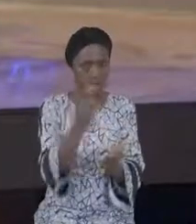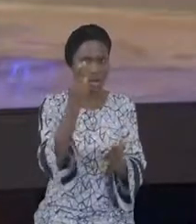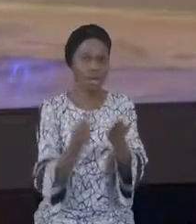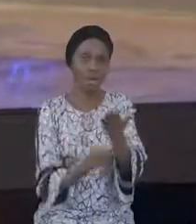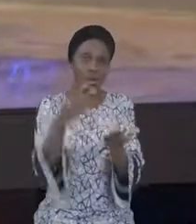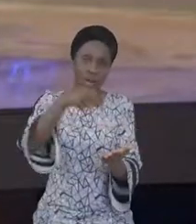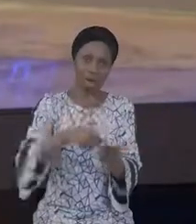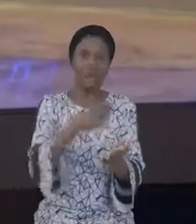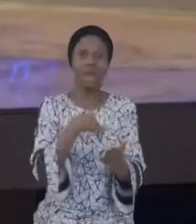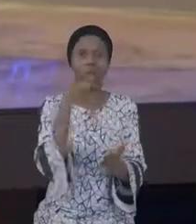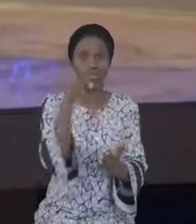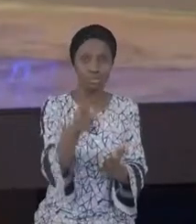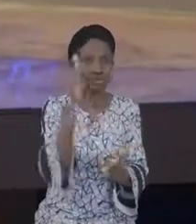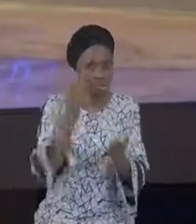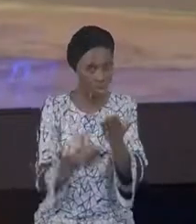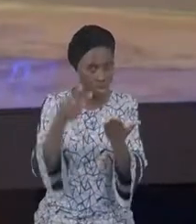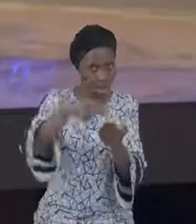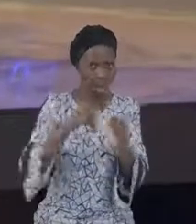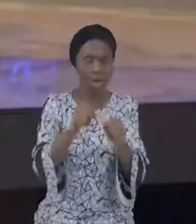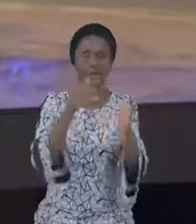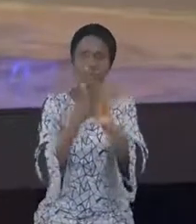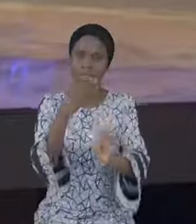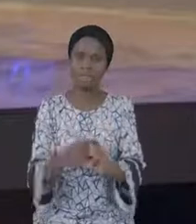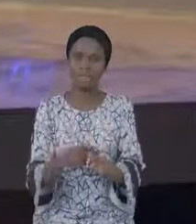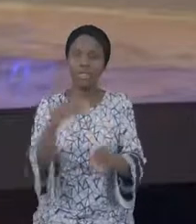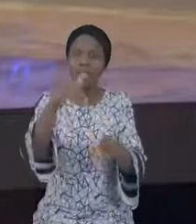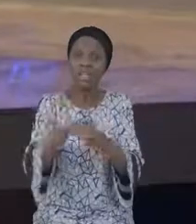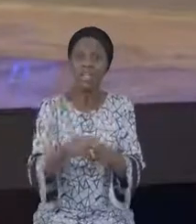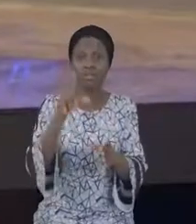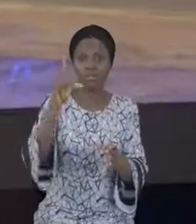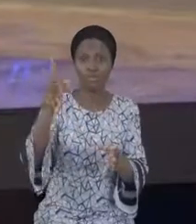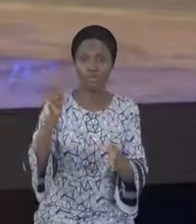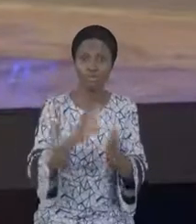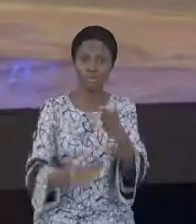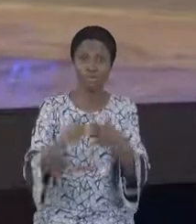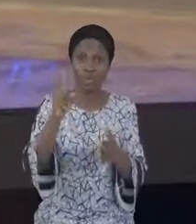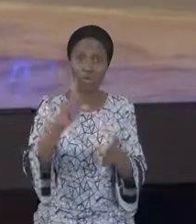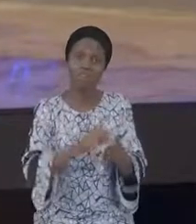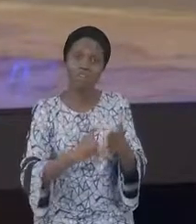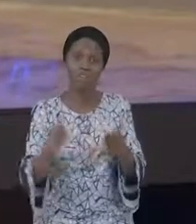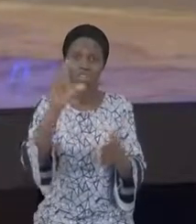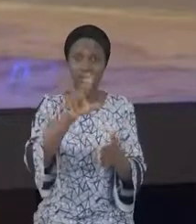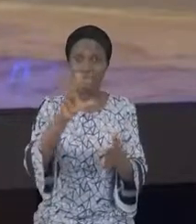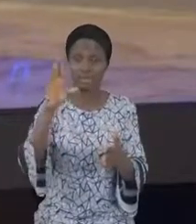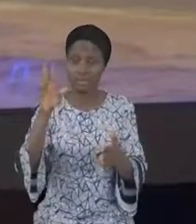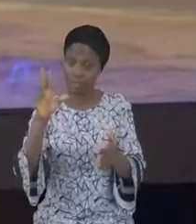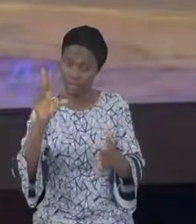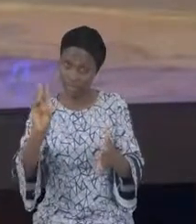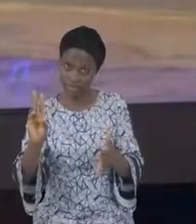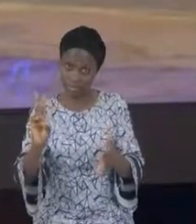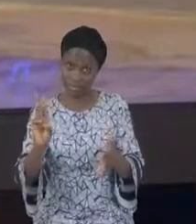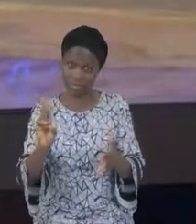the first one, verset, Luke chapter 1, verse 37. Luc 1:37.